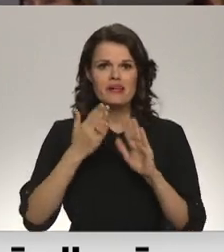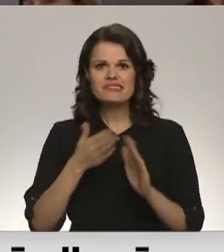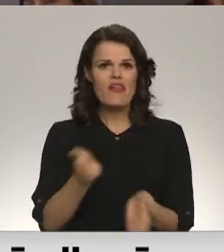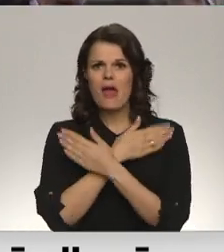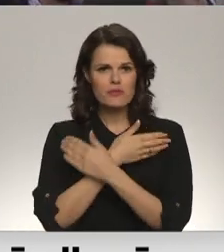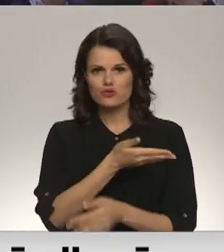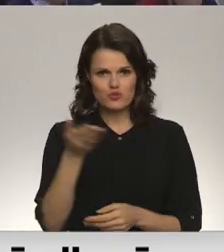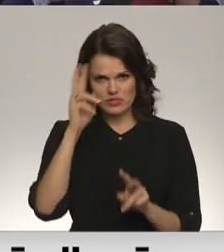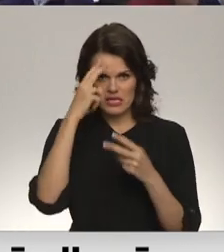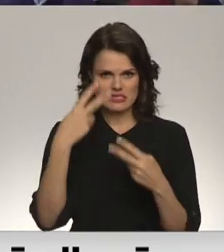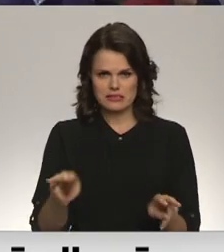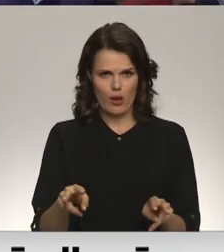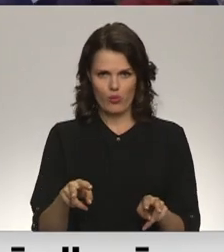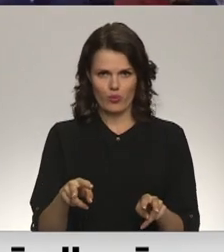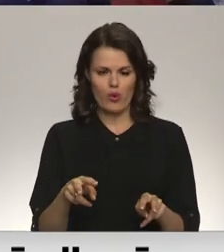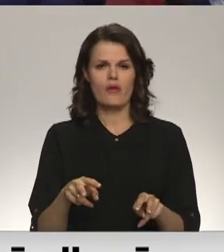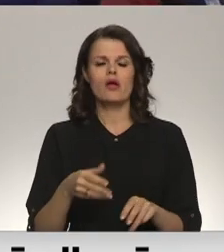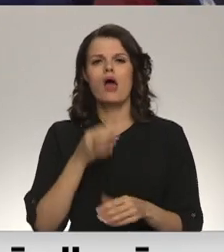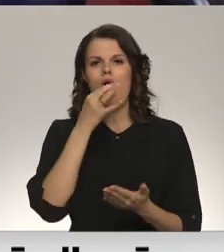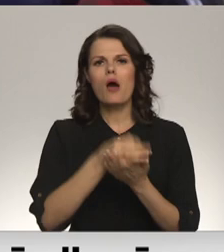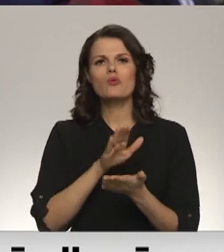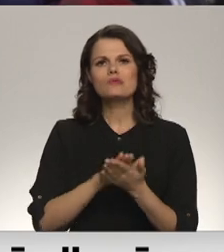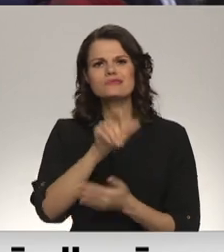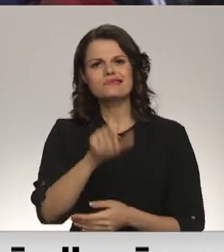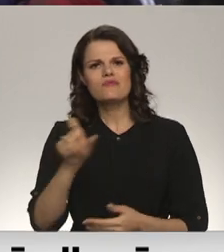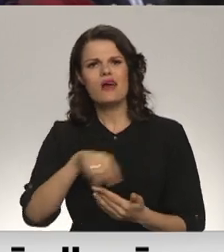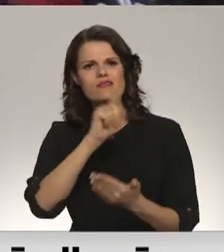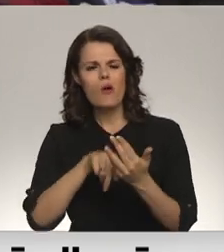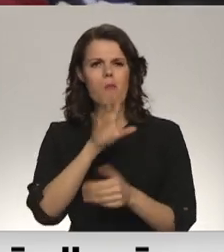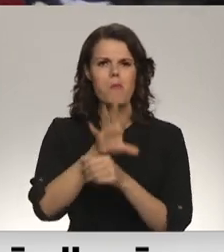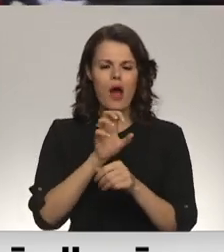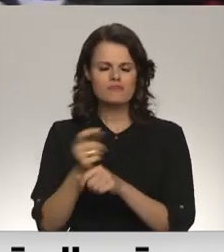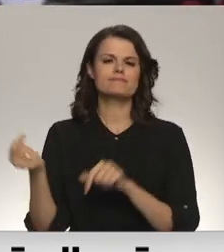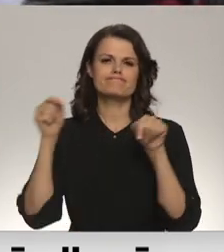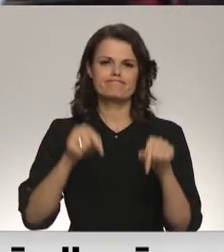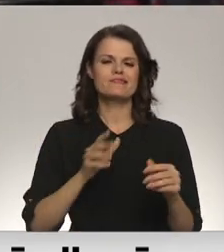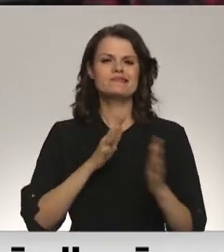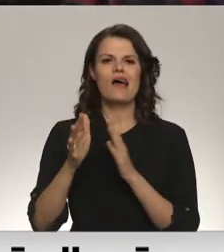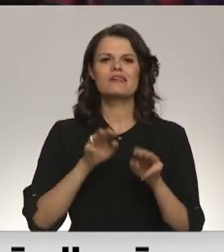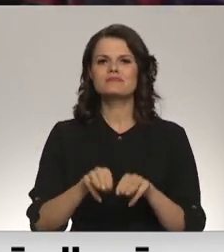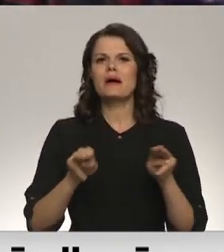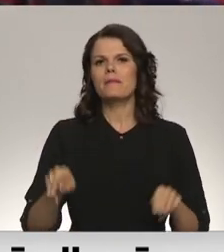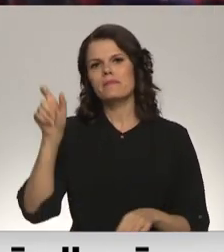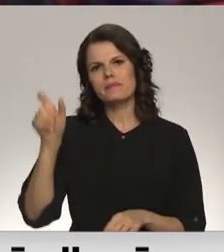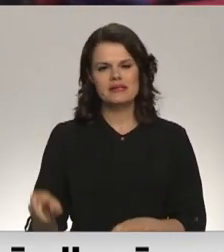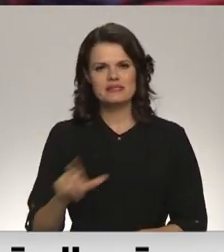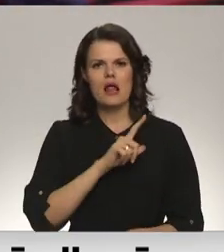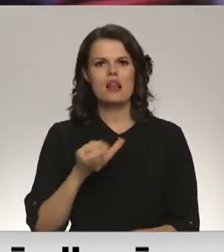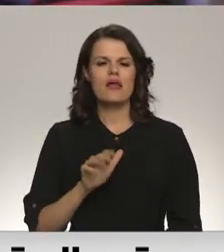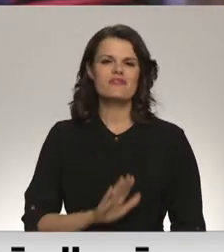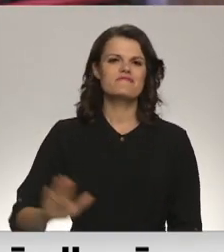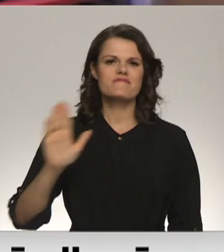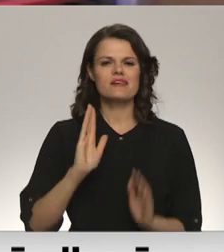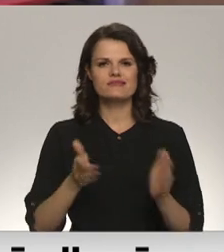nesaprotiet. Atbildēt uz iedzīvotāju jautājumiem un pārmetumiem ieradās satiksmes ministrs. Latvijas valsts ceļu vadītājs, kā arī